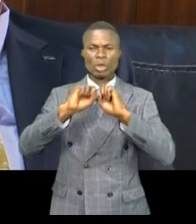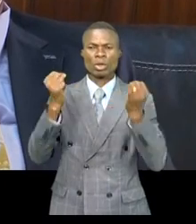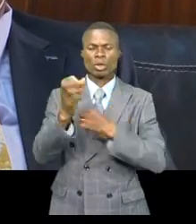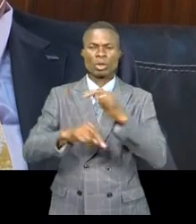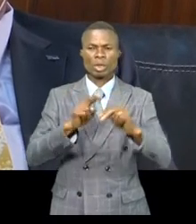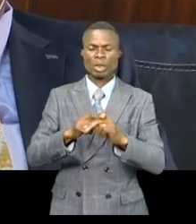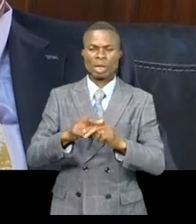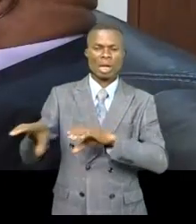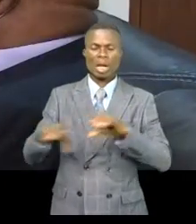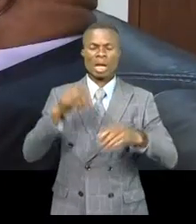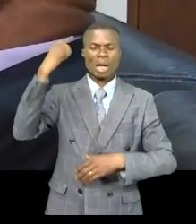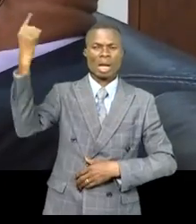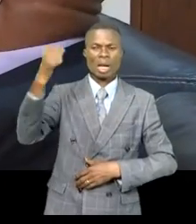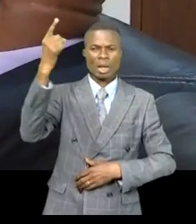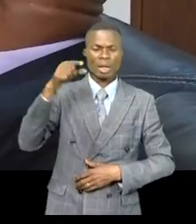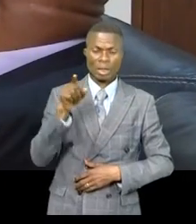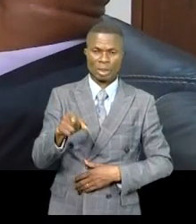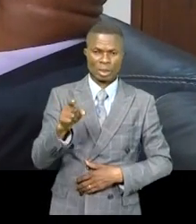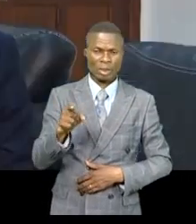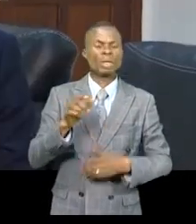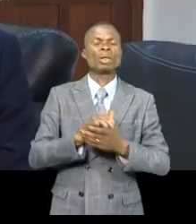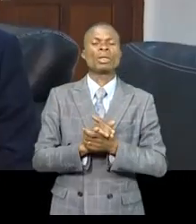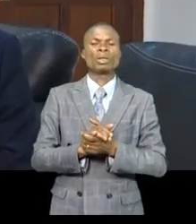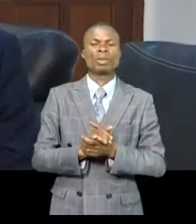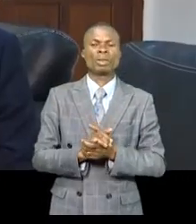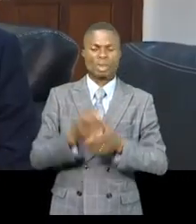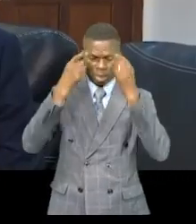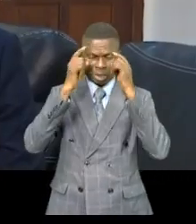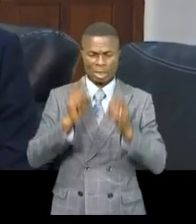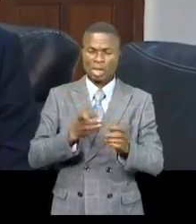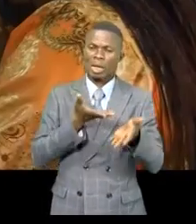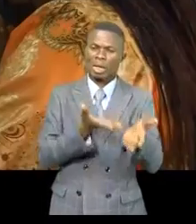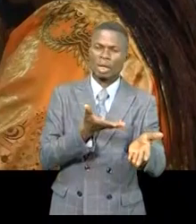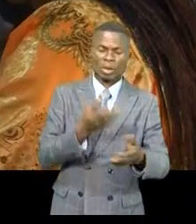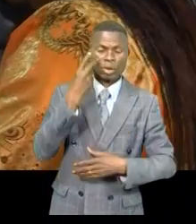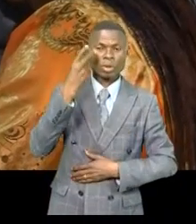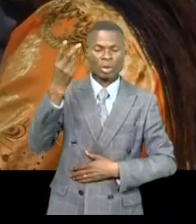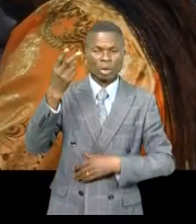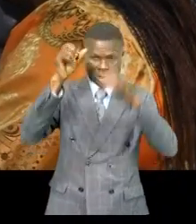Action humanitaire, Modeste Mutinga Mutshichai. Déterminé à accompagner la vision du